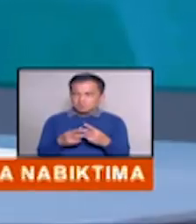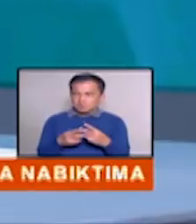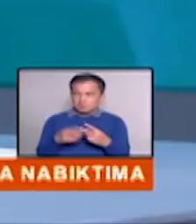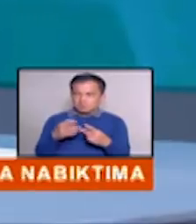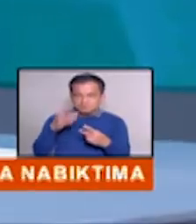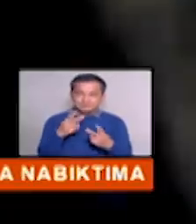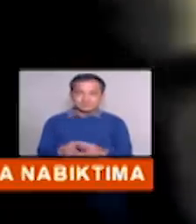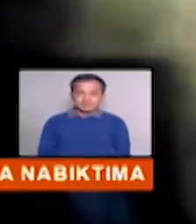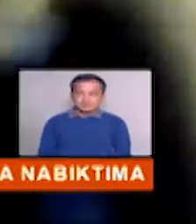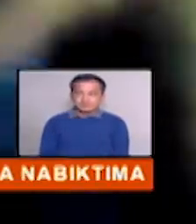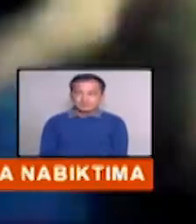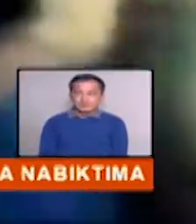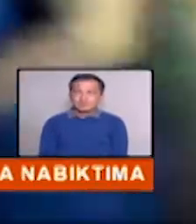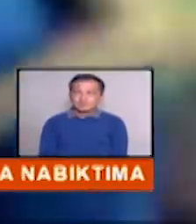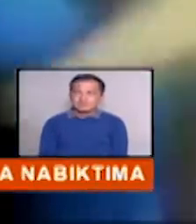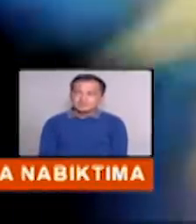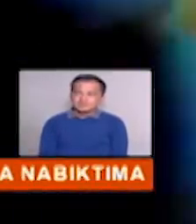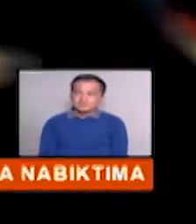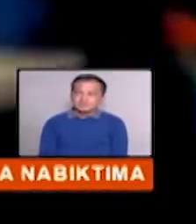po ang video ito.